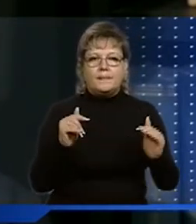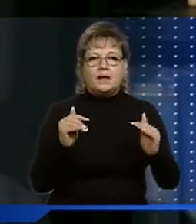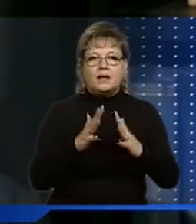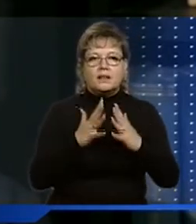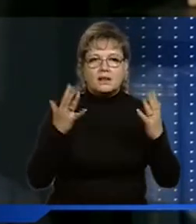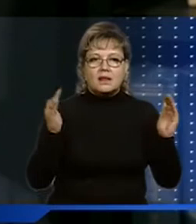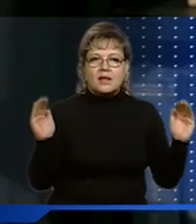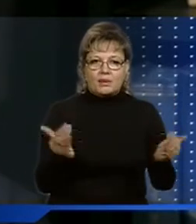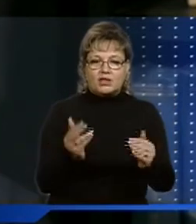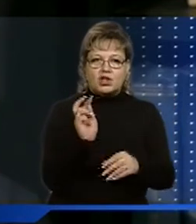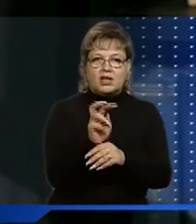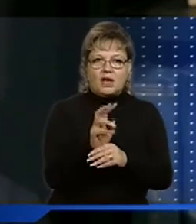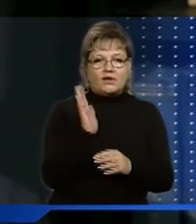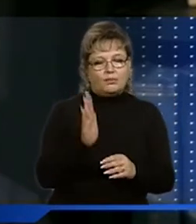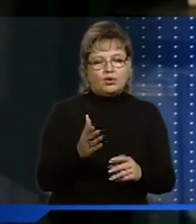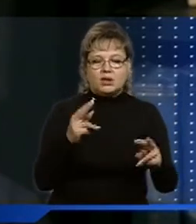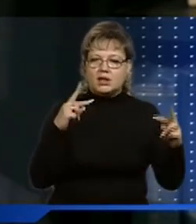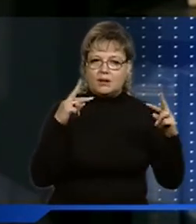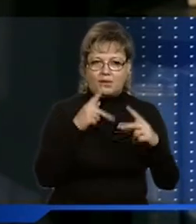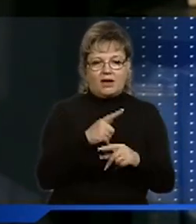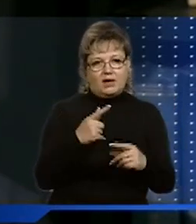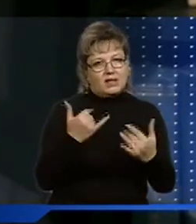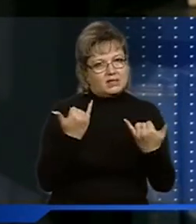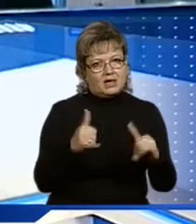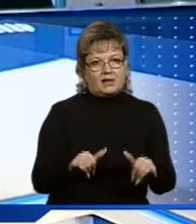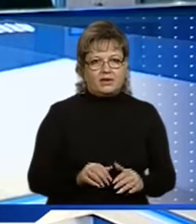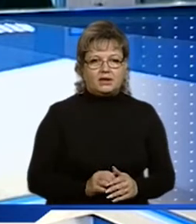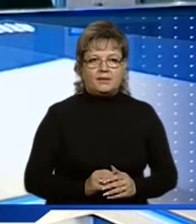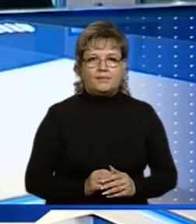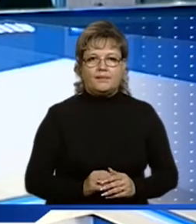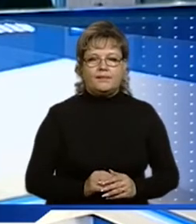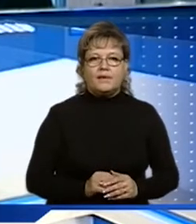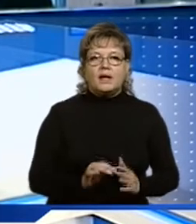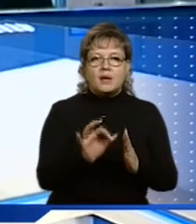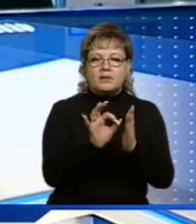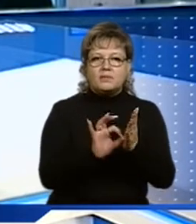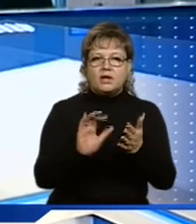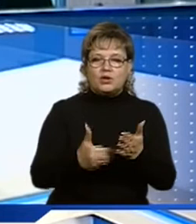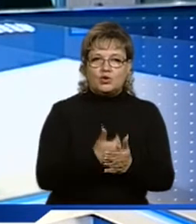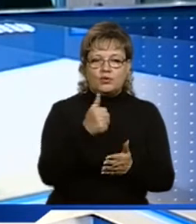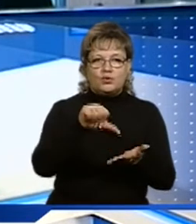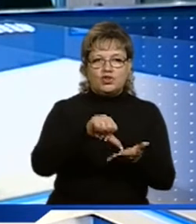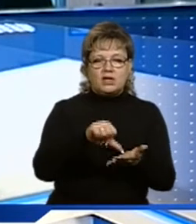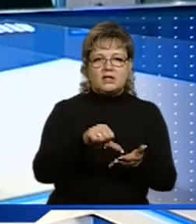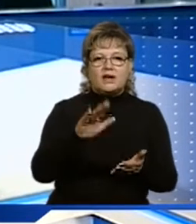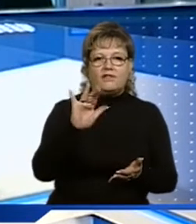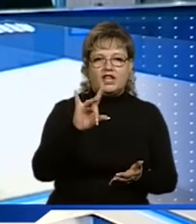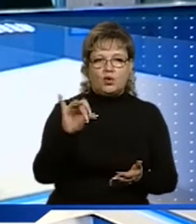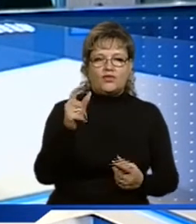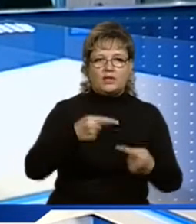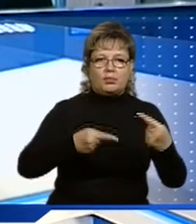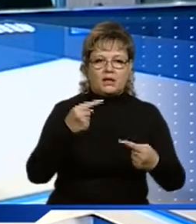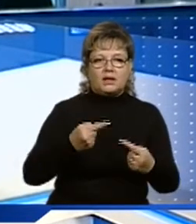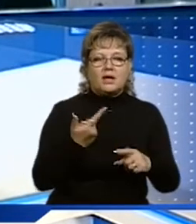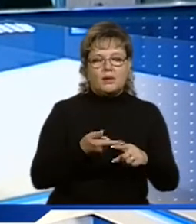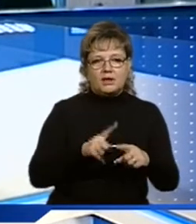небольшой явке выглядит немножко нелегитимной и странноватой. Принципиально новым стало участие в Рио губернатора в